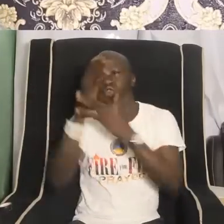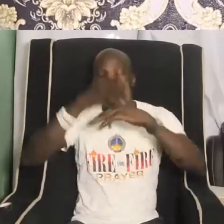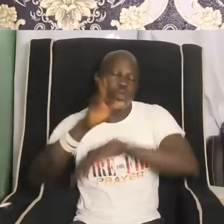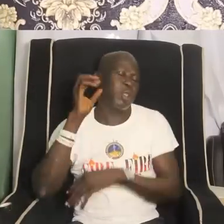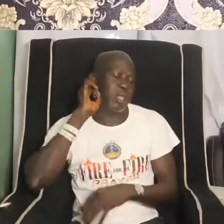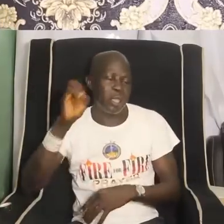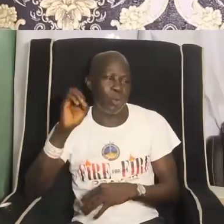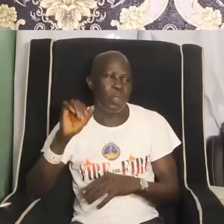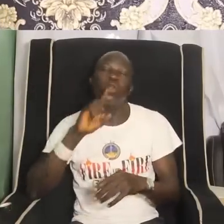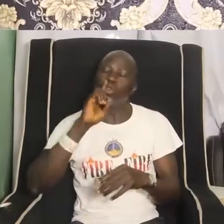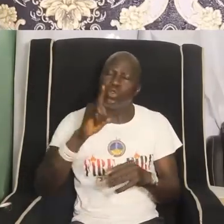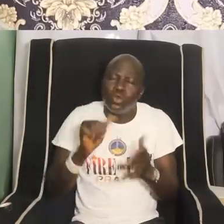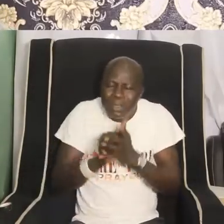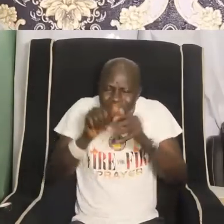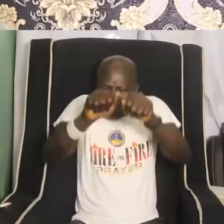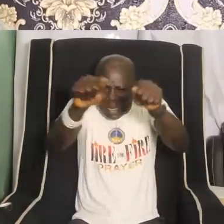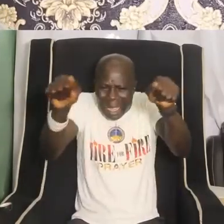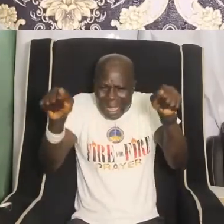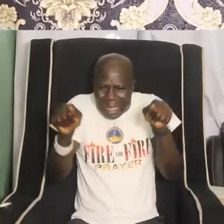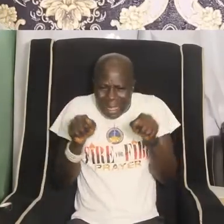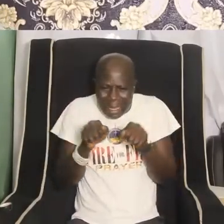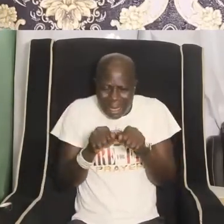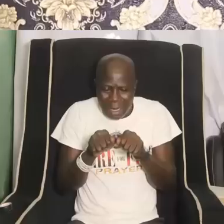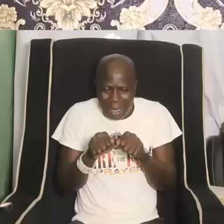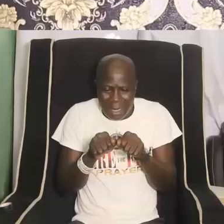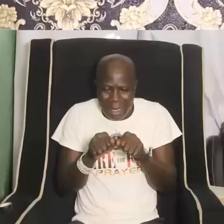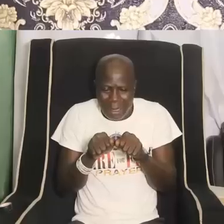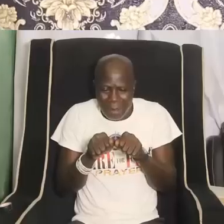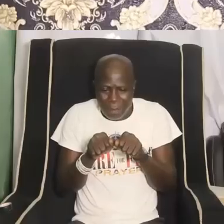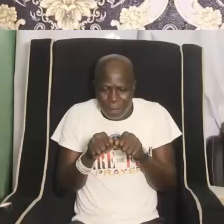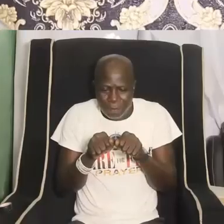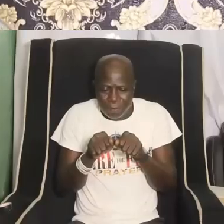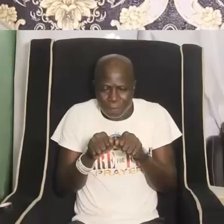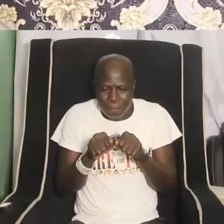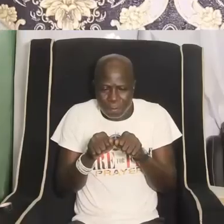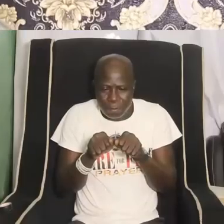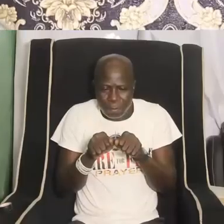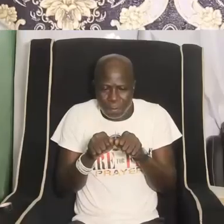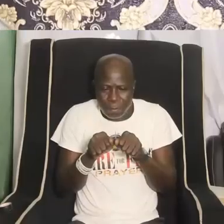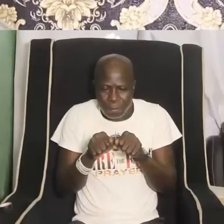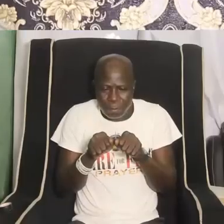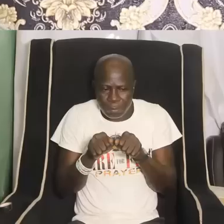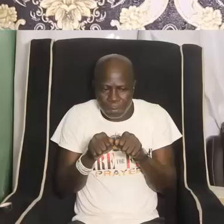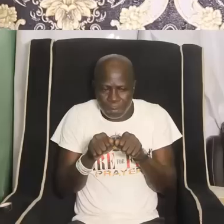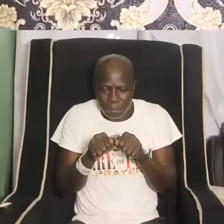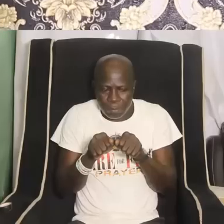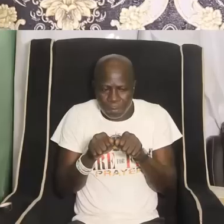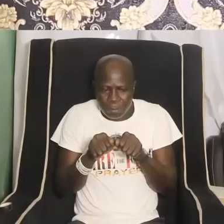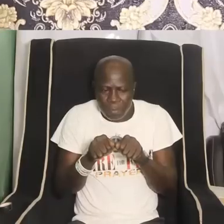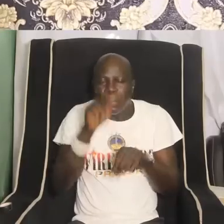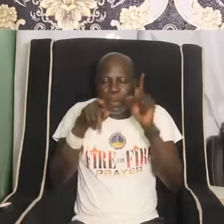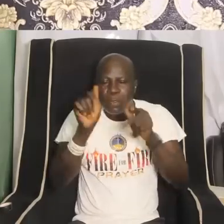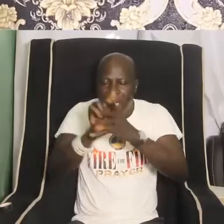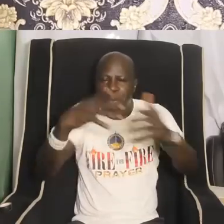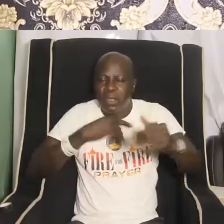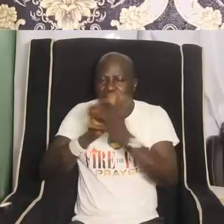lóòótọ́ aládùúgbò tó wà àbí ní agbolé rẹ ìyẹn lè máa mú àwọn ènìyàn ṣùgbọ́n ìwọ máa pọ̀ igi láti máa gòkè. truly people